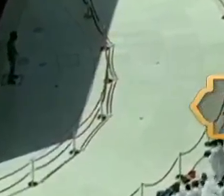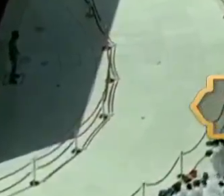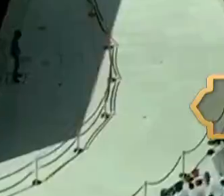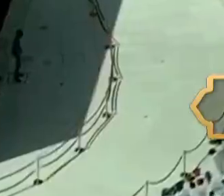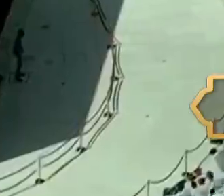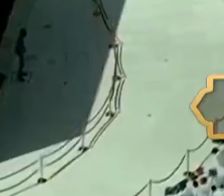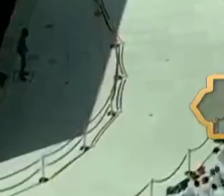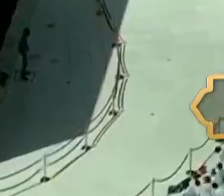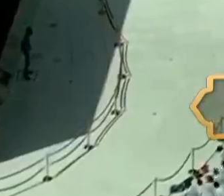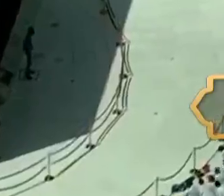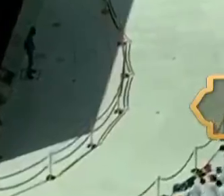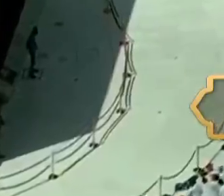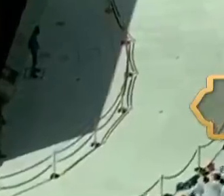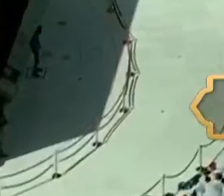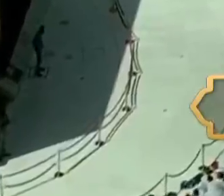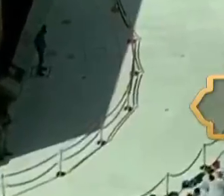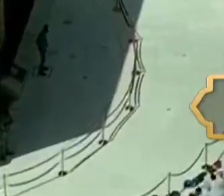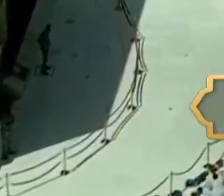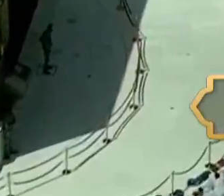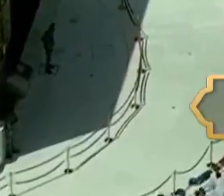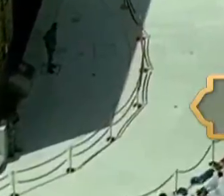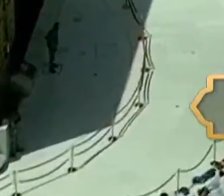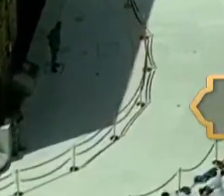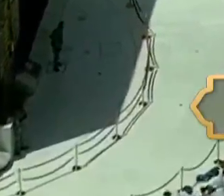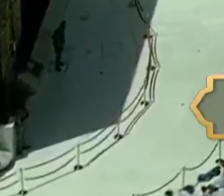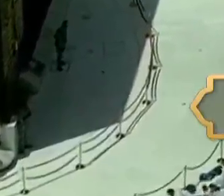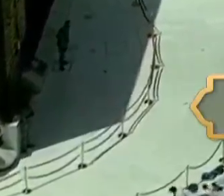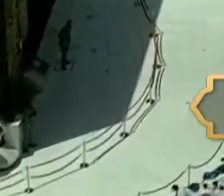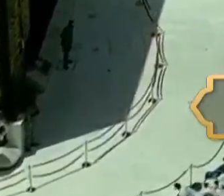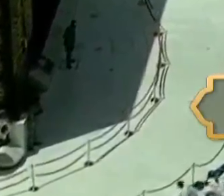العالمين الله اكبر الله